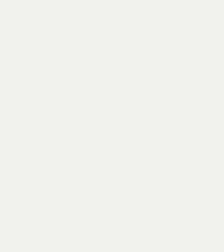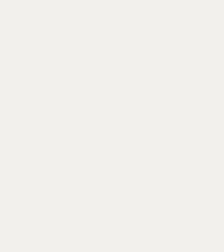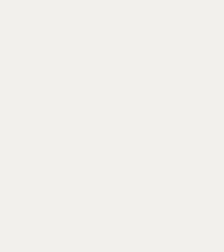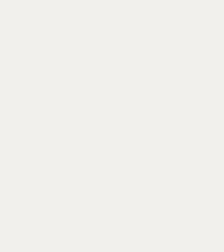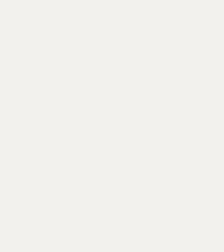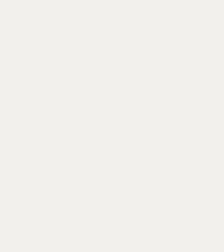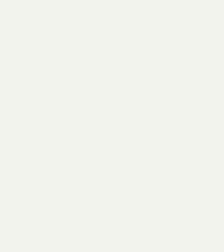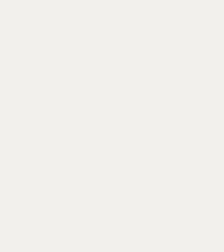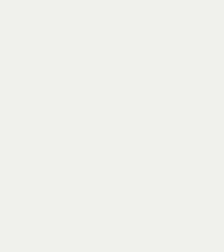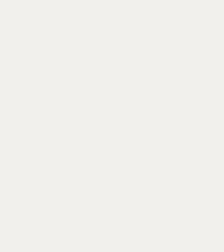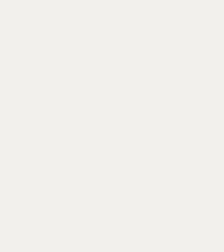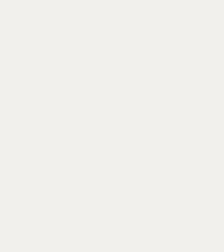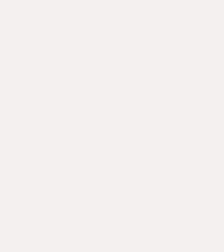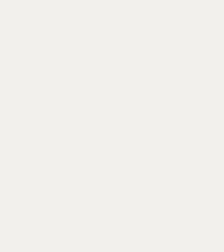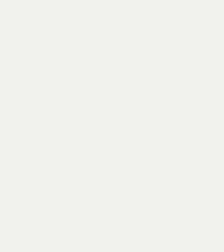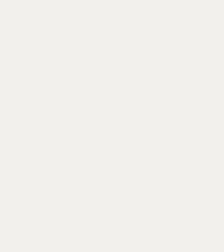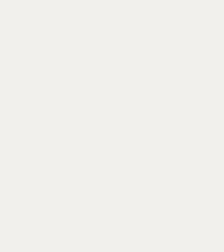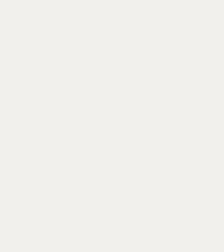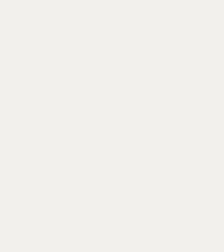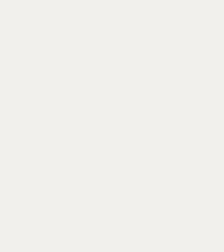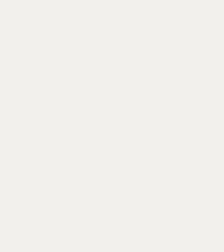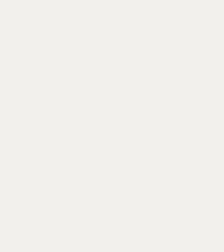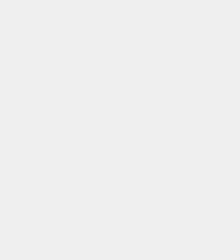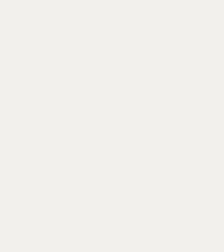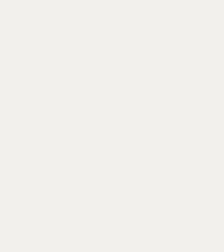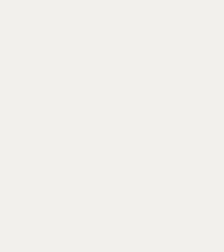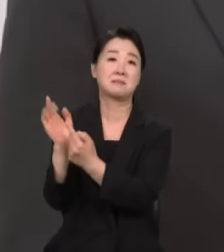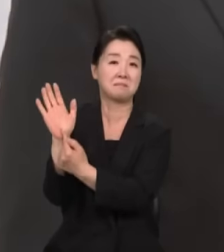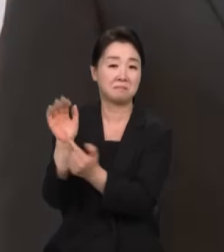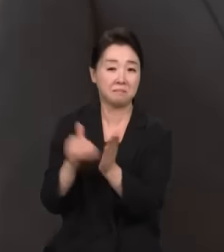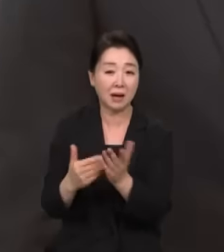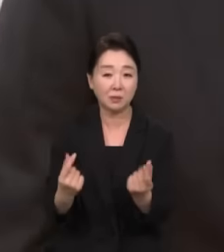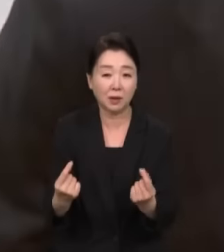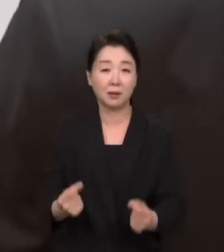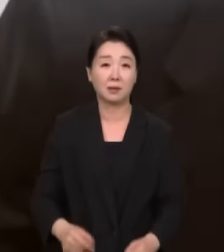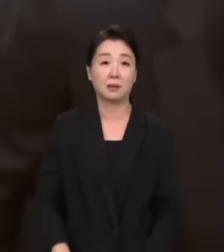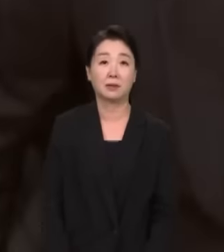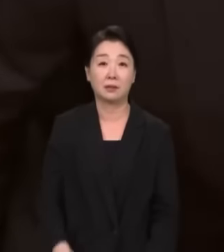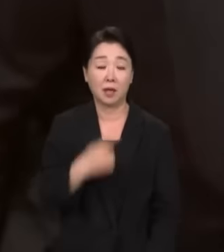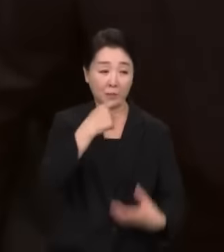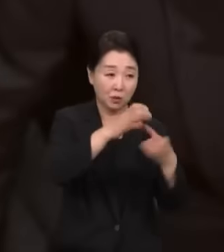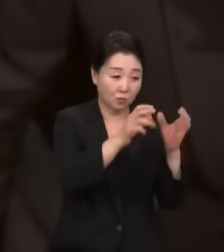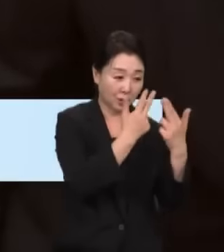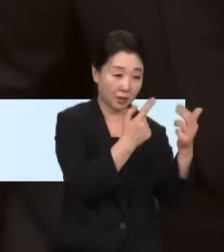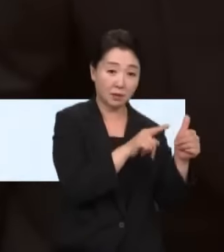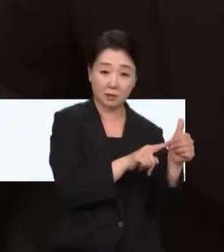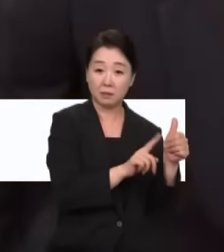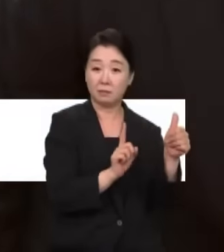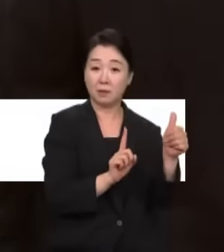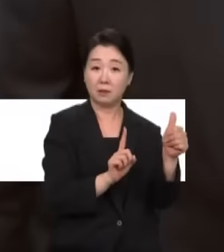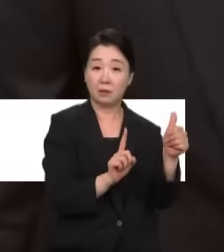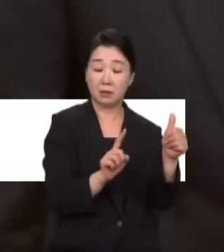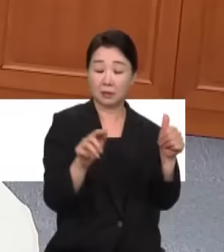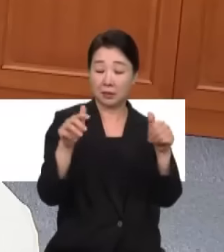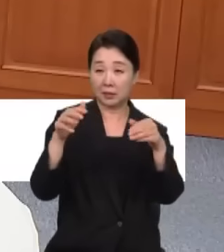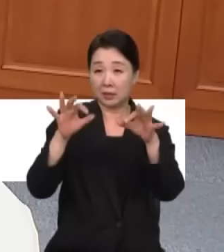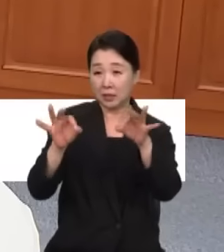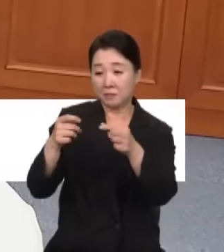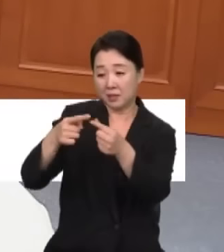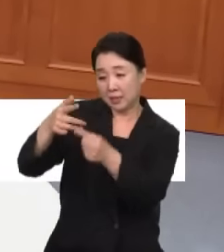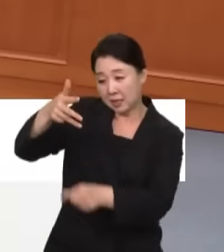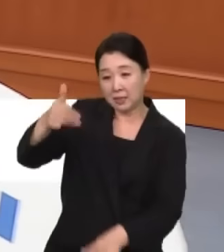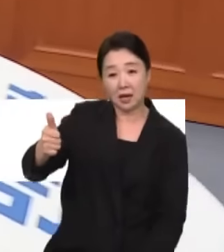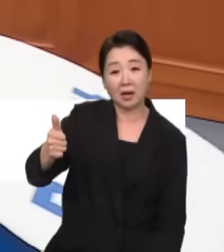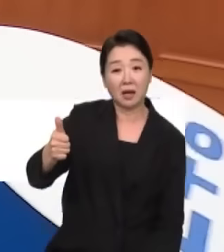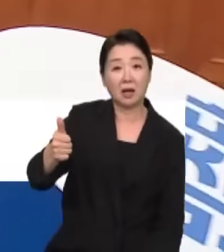있었다며 사실상 일본 정부의 입장을 대변한 겁니다. 민주당 이재명 대표는 김 차장에 대한